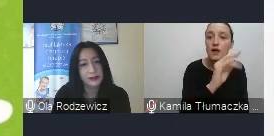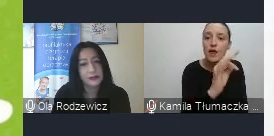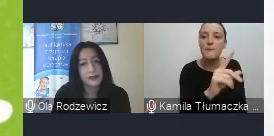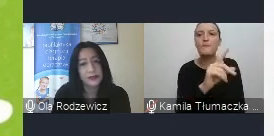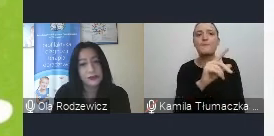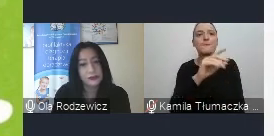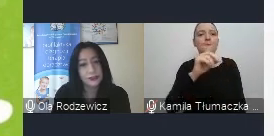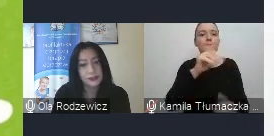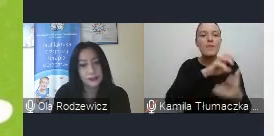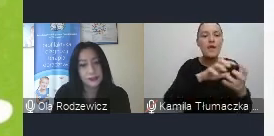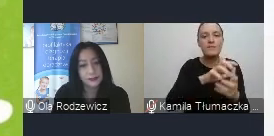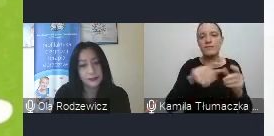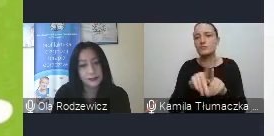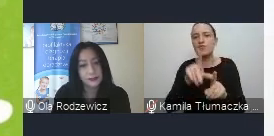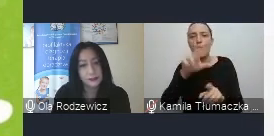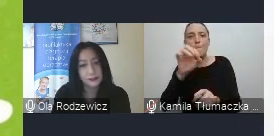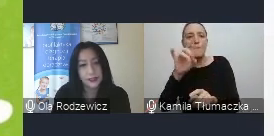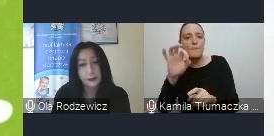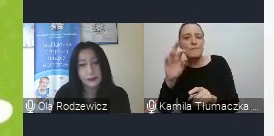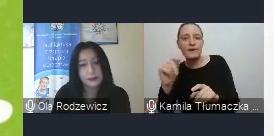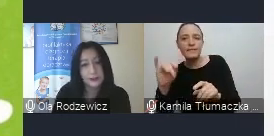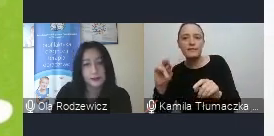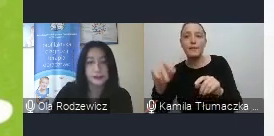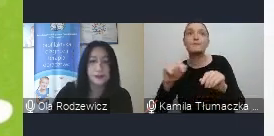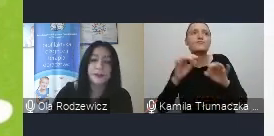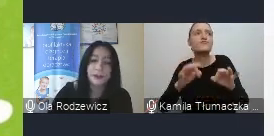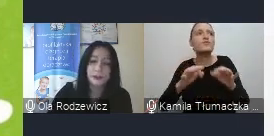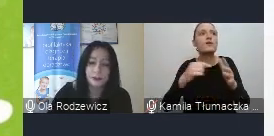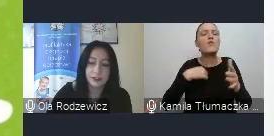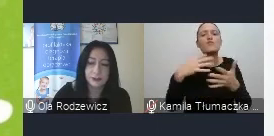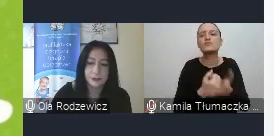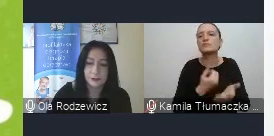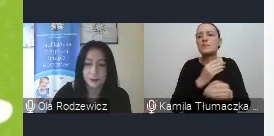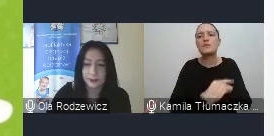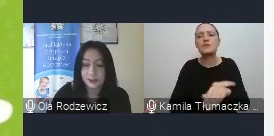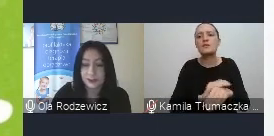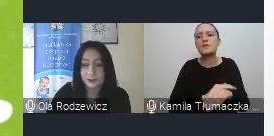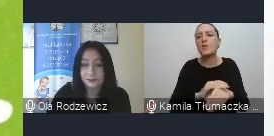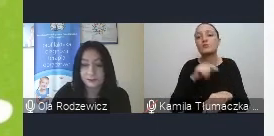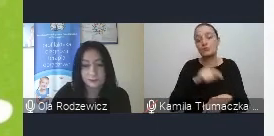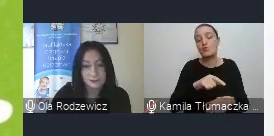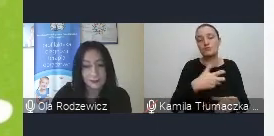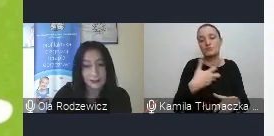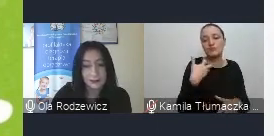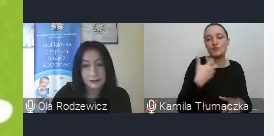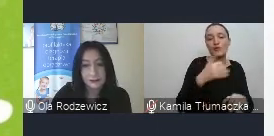Logopedia, a dzisiaj materiały, z których ja korzystam, czyli naszych gospodarzy,